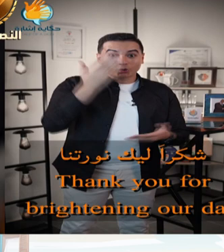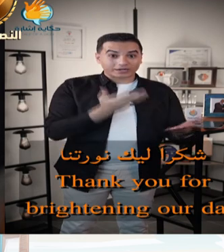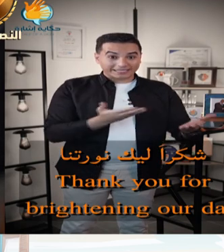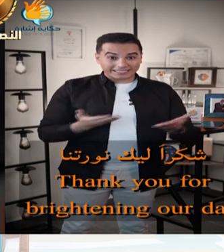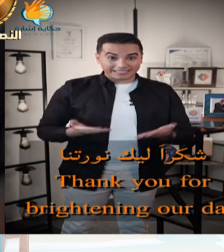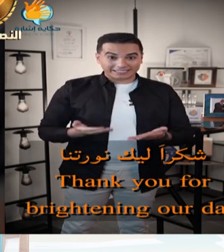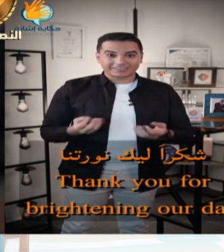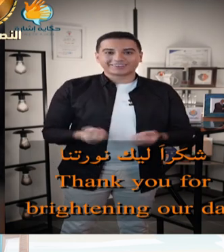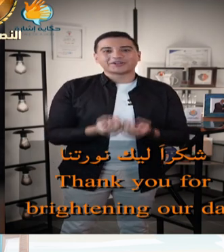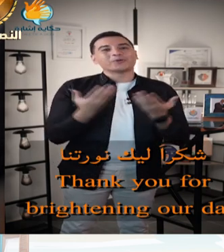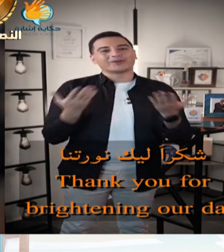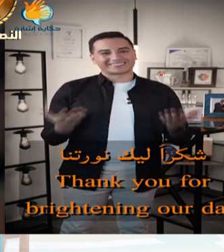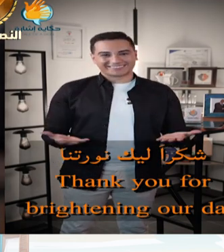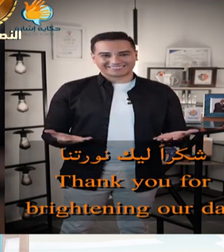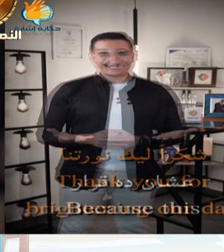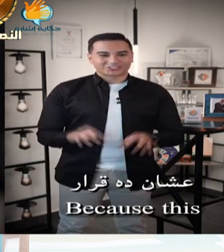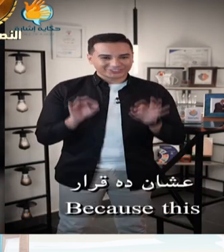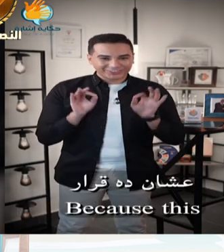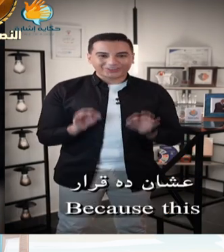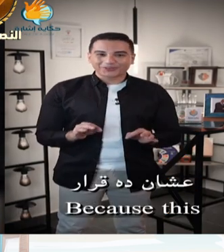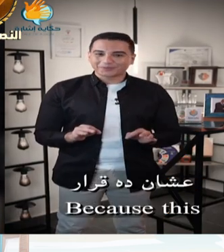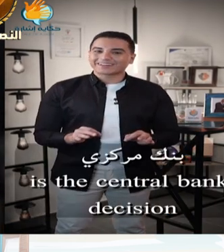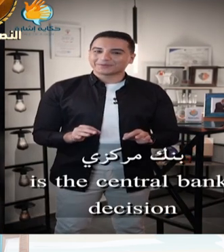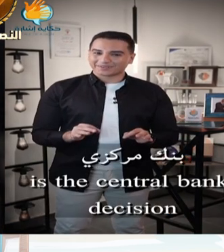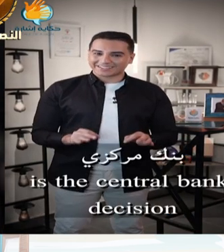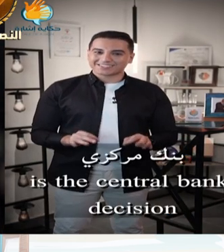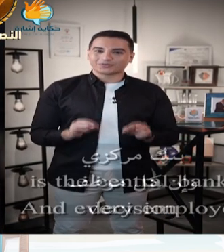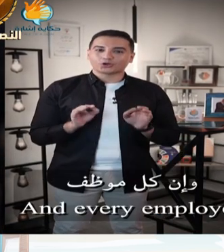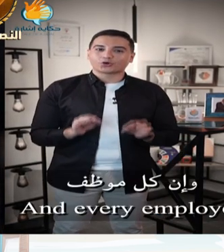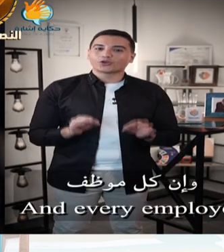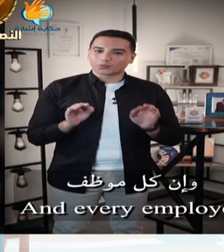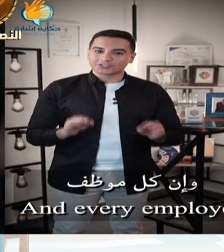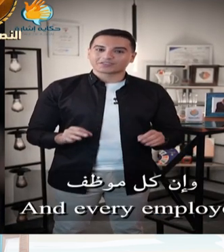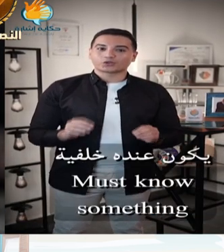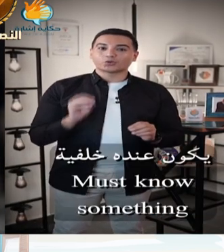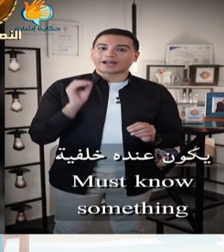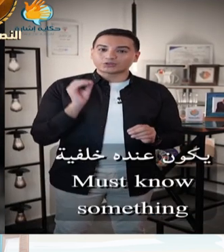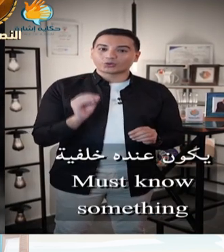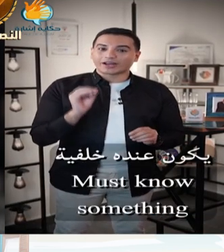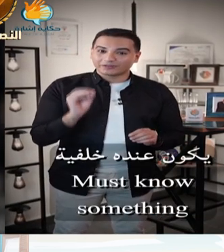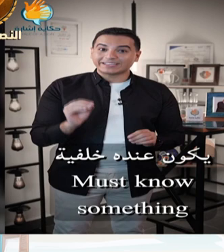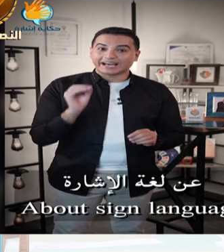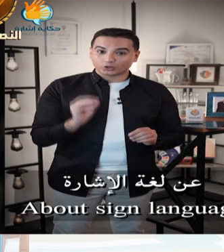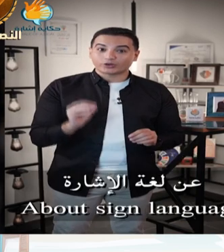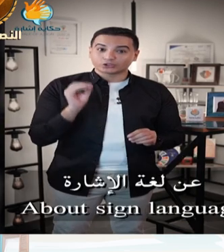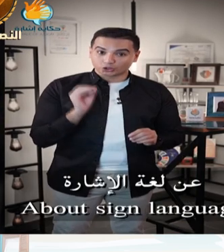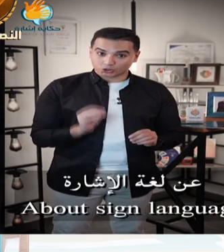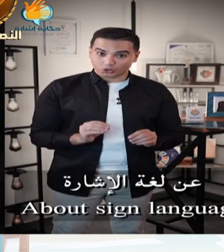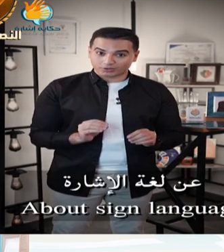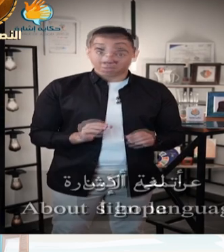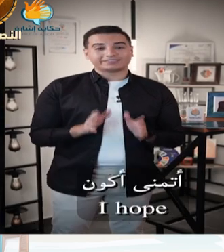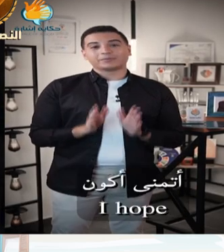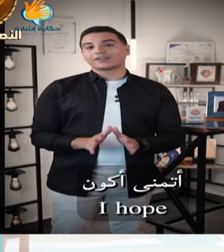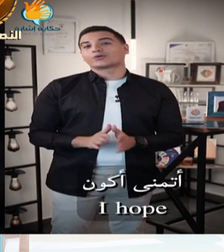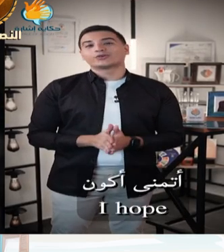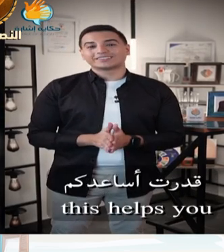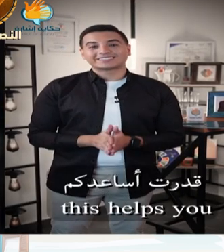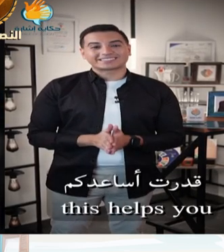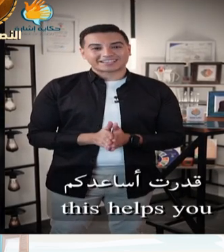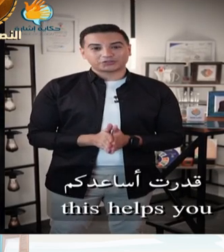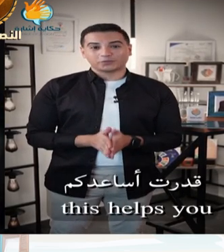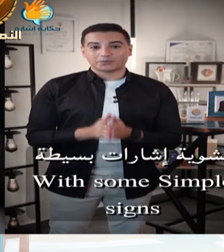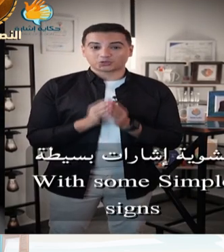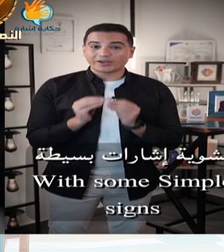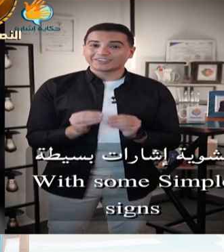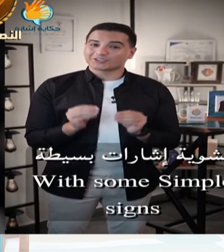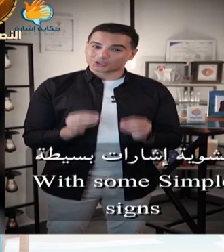الكبرى لغه الاشاره عشان يبقى في دمج ويبقى فيه مشاركه لكل ابنائي شفت دي ازاي وايه